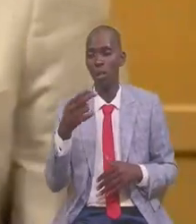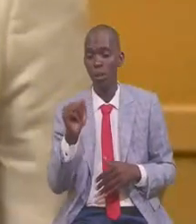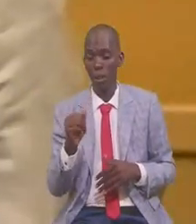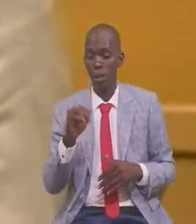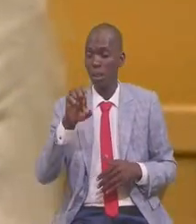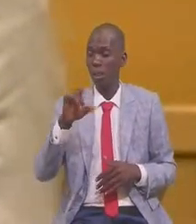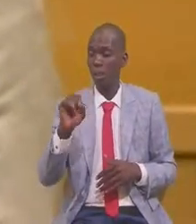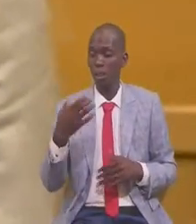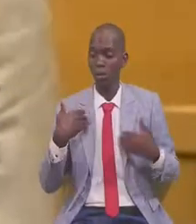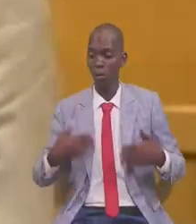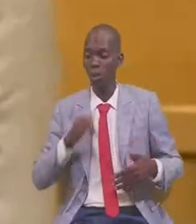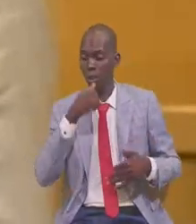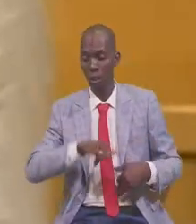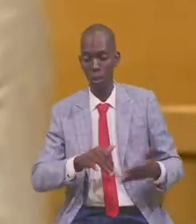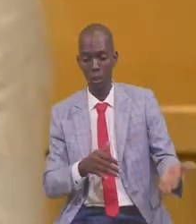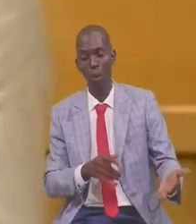a repris vie.